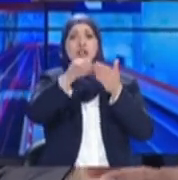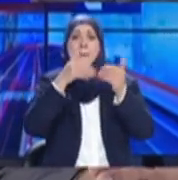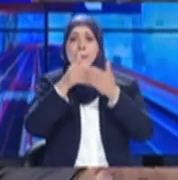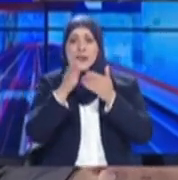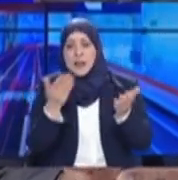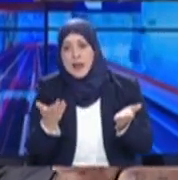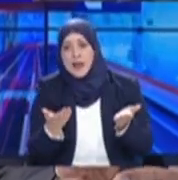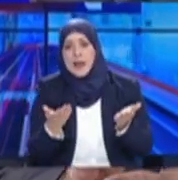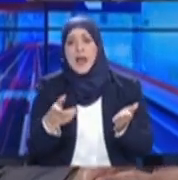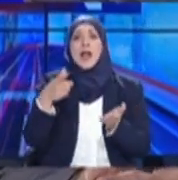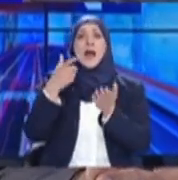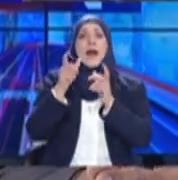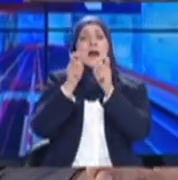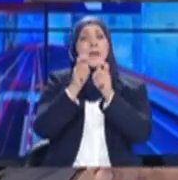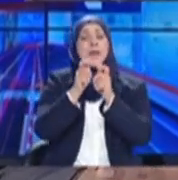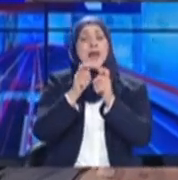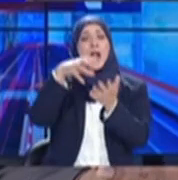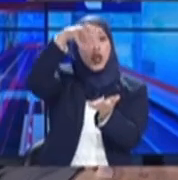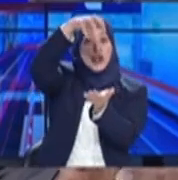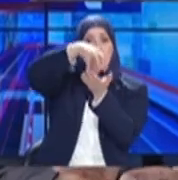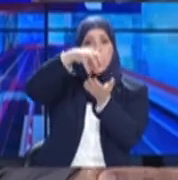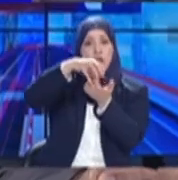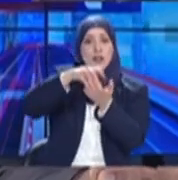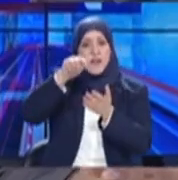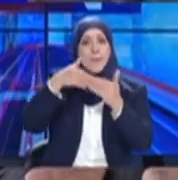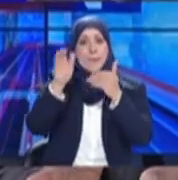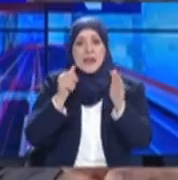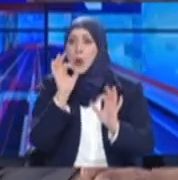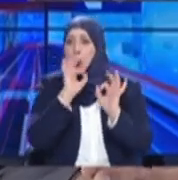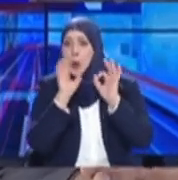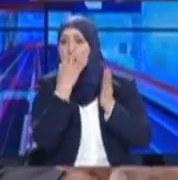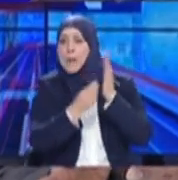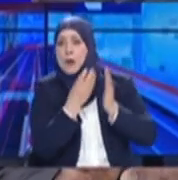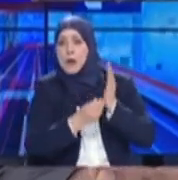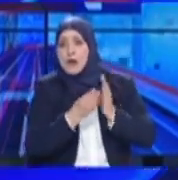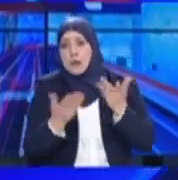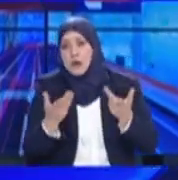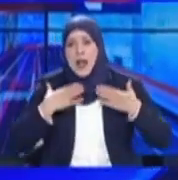ما فيه ال ال ال ال وسائل الوقايه باسم ولعدم